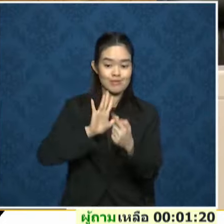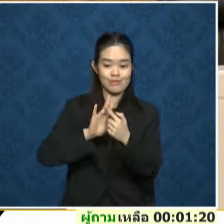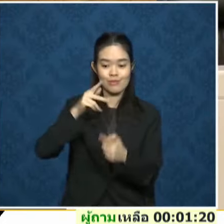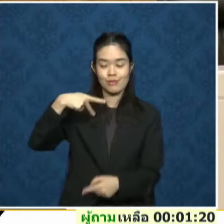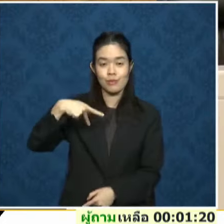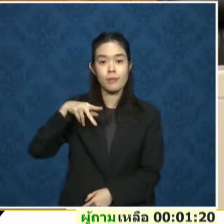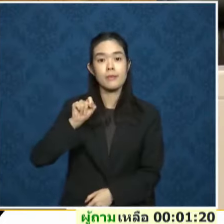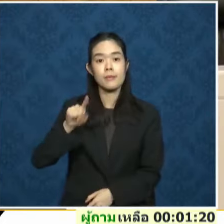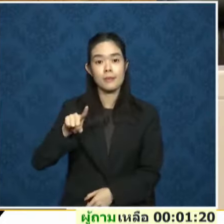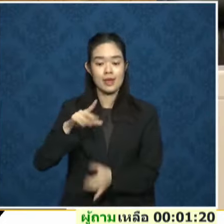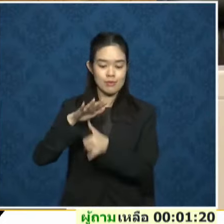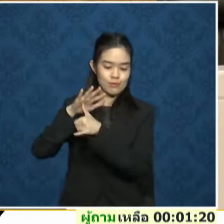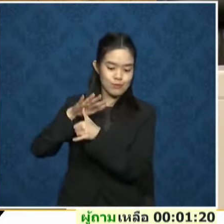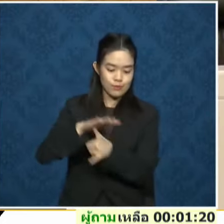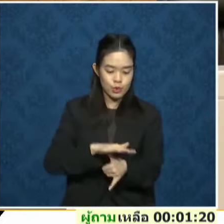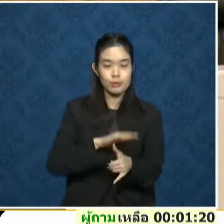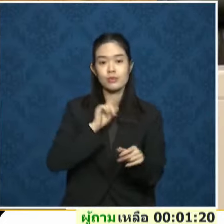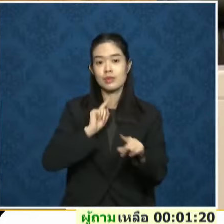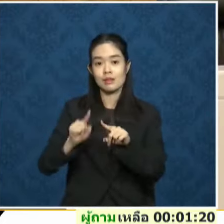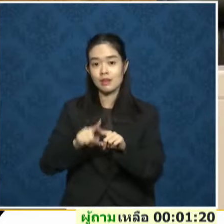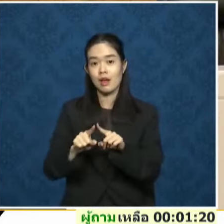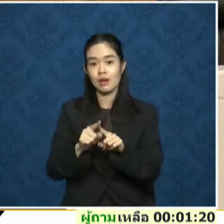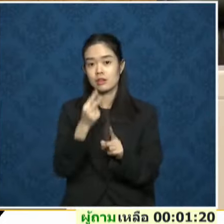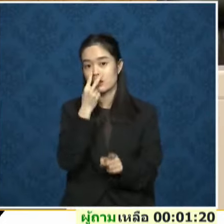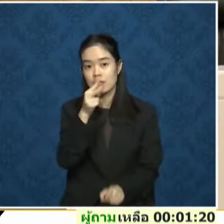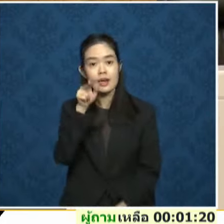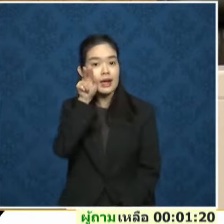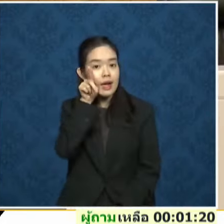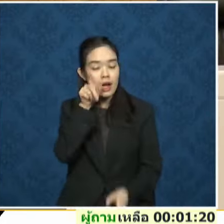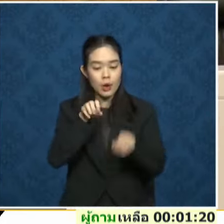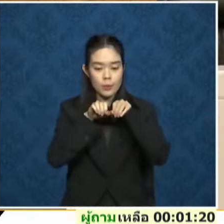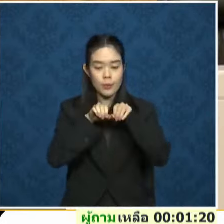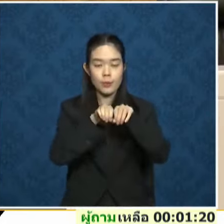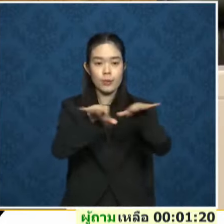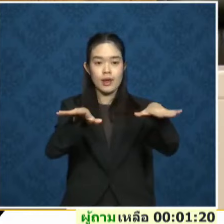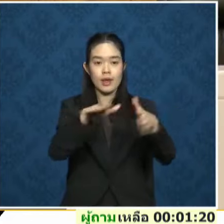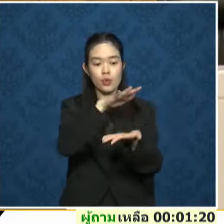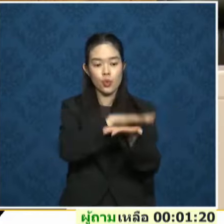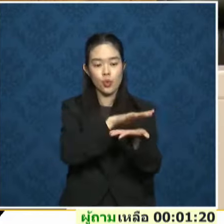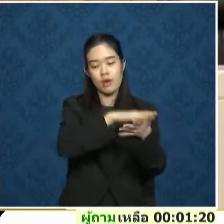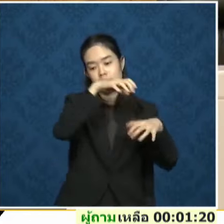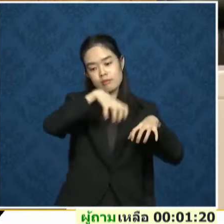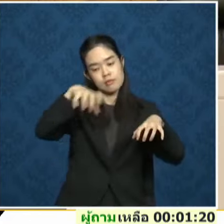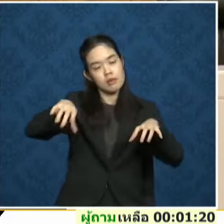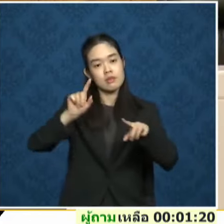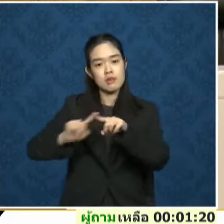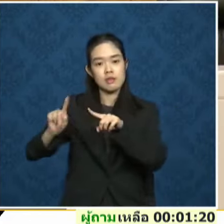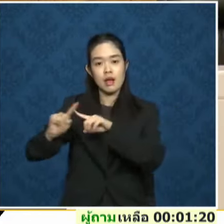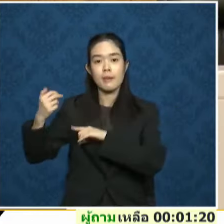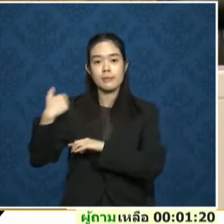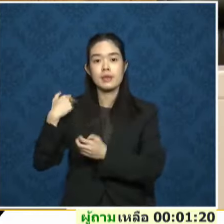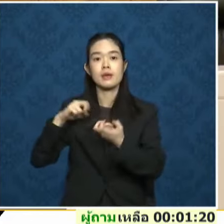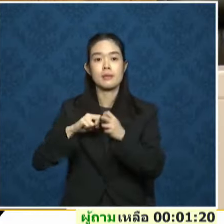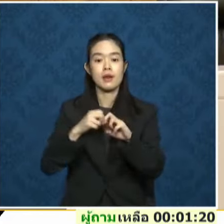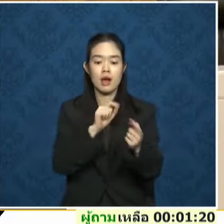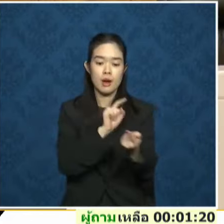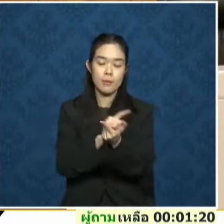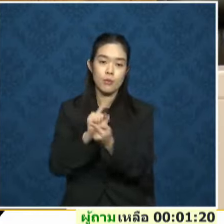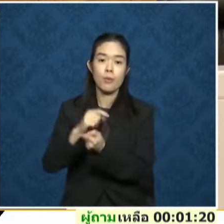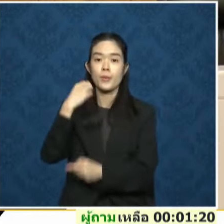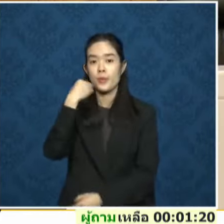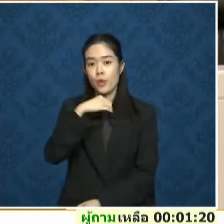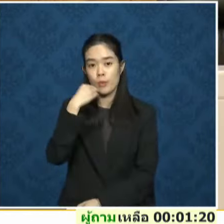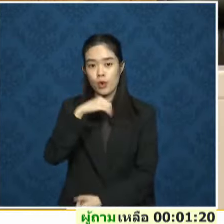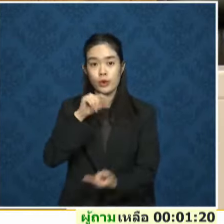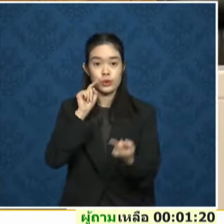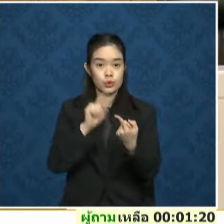างการศึกษาตามข่าวทั้งโรงเรียนราชประชานุเคราะห์นะครับที่เกิดขึ้นโดยร